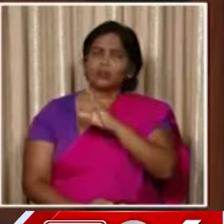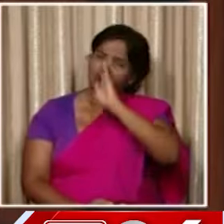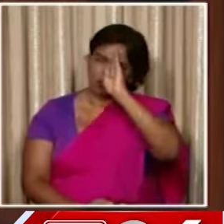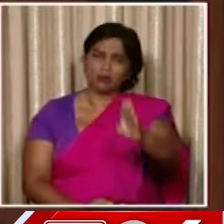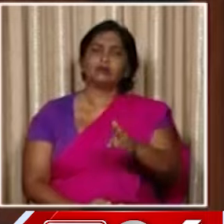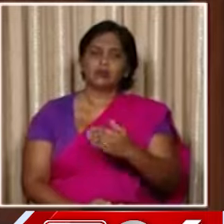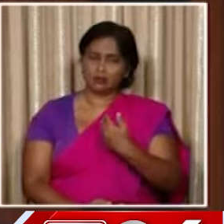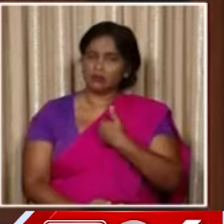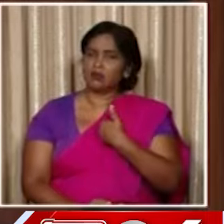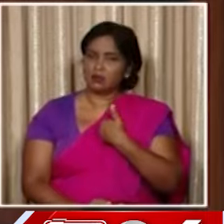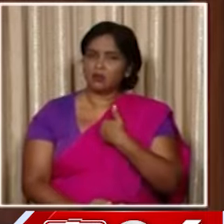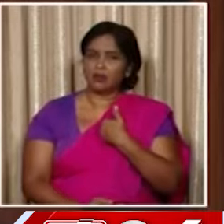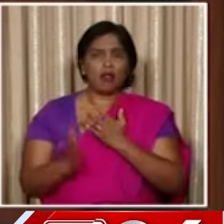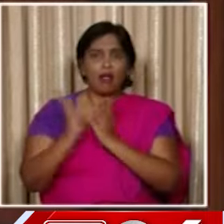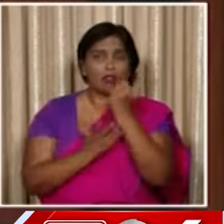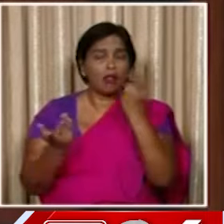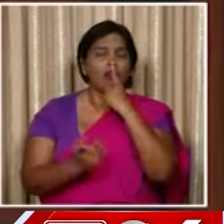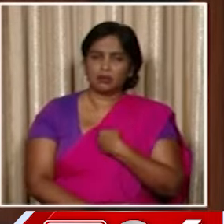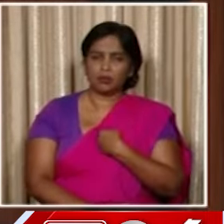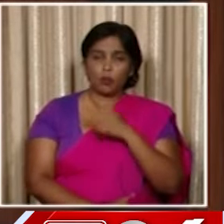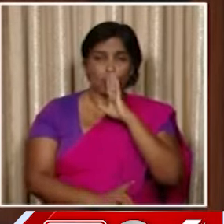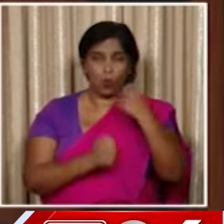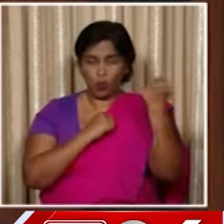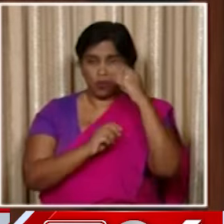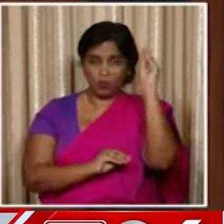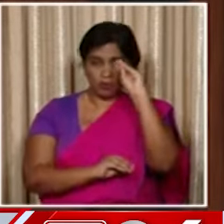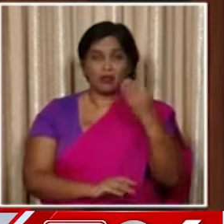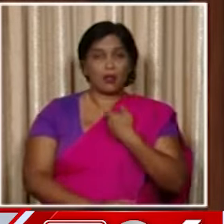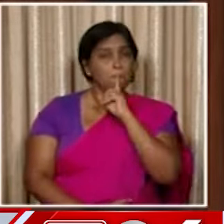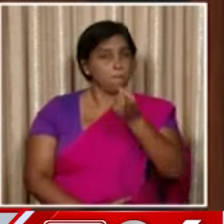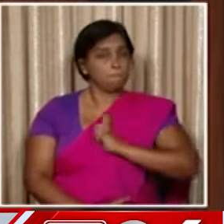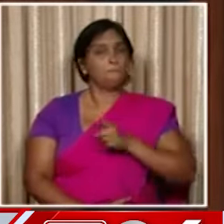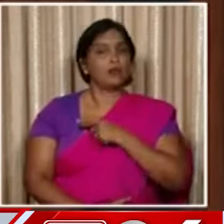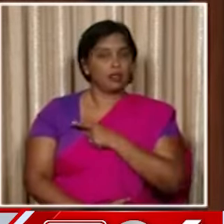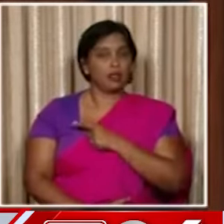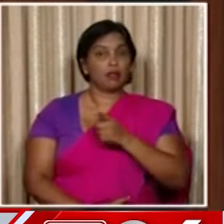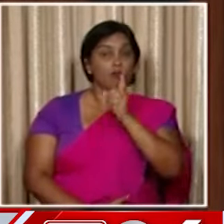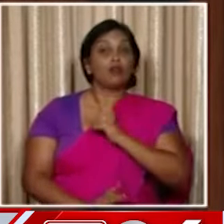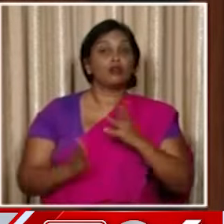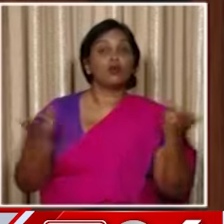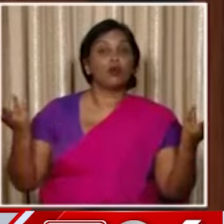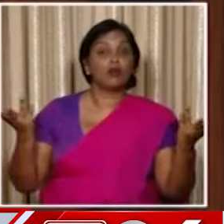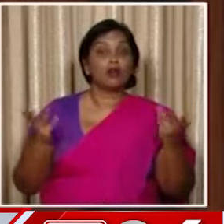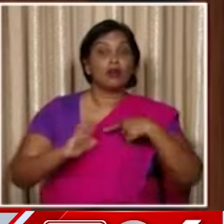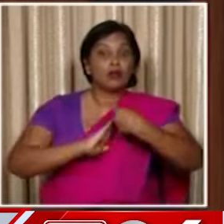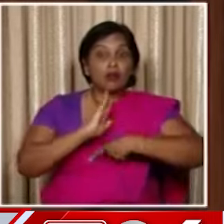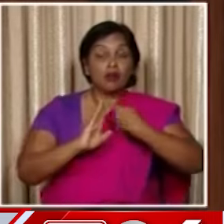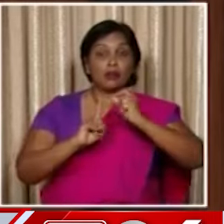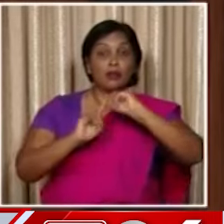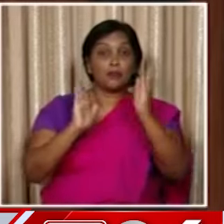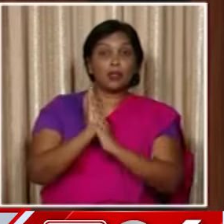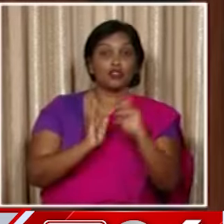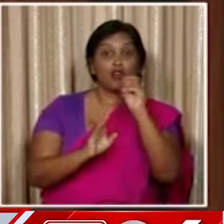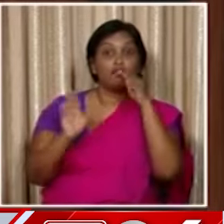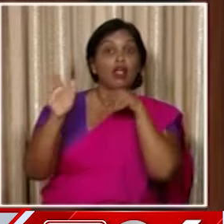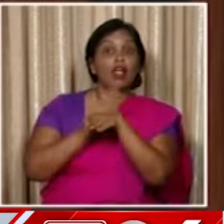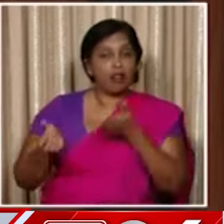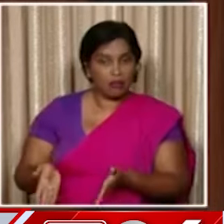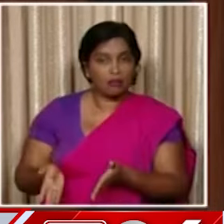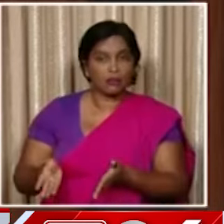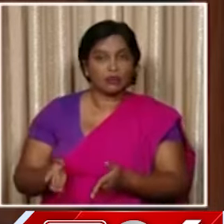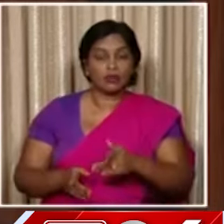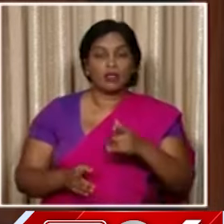ගරු නියෝජ්‍ය කතානායකතුමනි මේකට මට අවස්ථාව වෙලා දෙන්න මාව මට තර්ජනය කරා. තර්ජනය කරන්නේ කොහෙද? මේ රටේ අගමැතිතුමාගේ කාර්යාලය ඇතුලේ